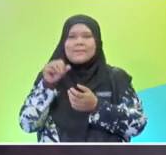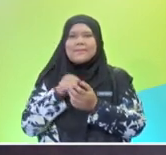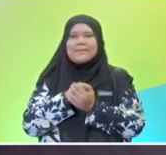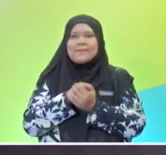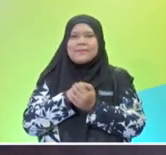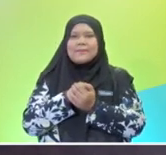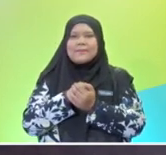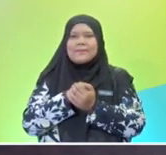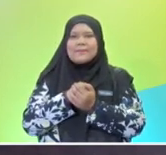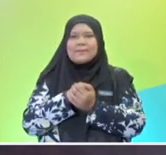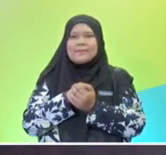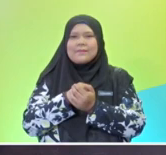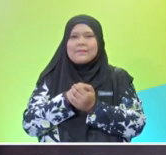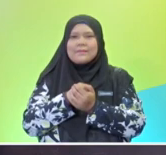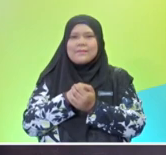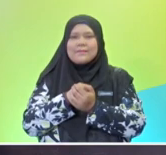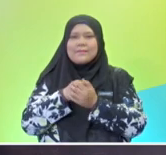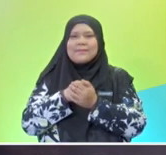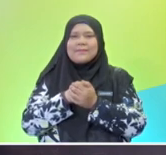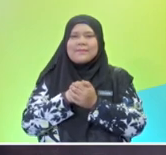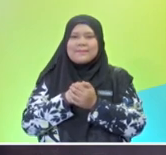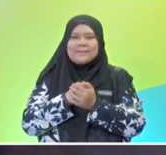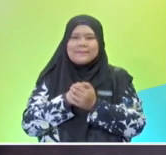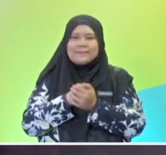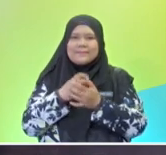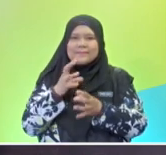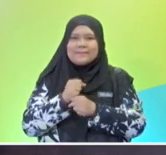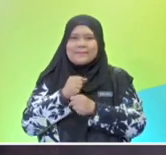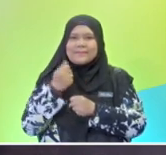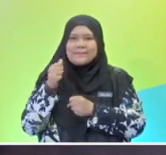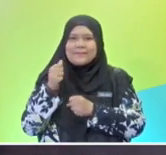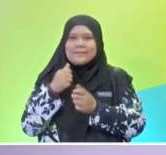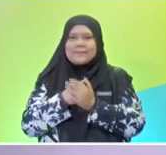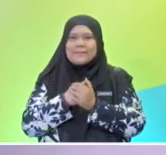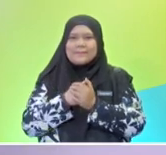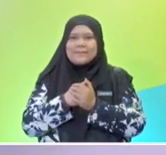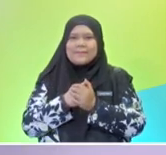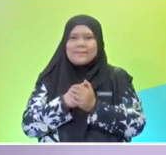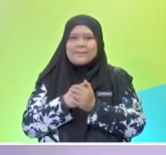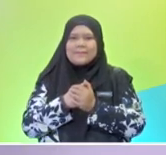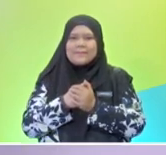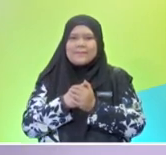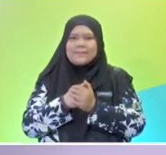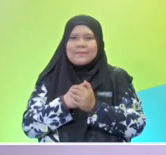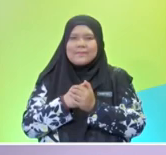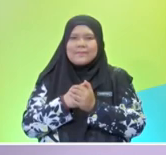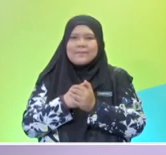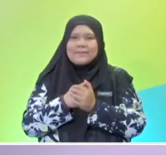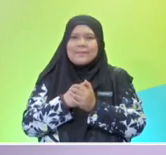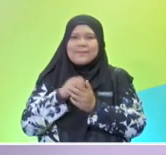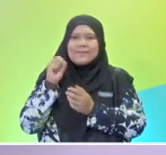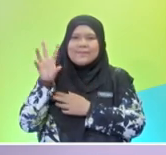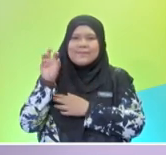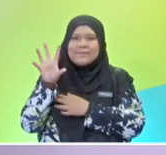2, 3, 4, 5, 6, 7, 8, 9, 10. Saya pasti cikgu. Okey, ni 10 bintang ni. 10 bintang ni. 10